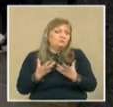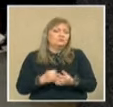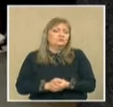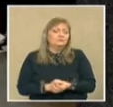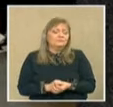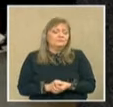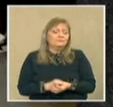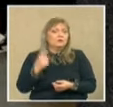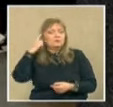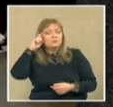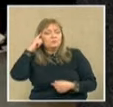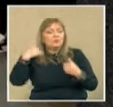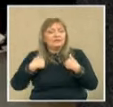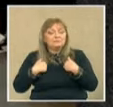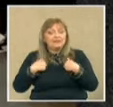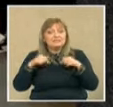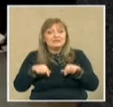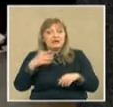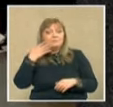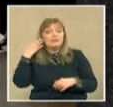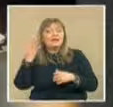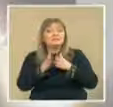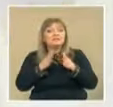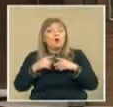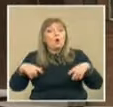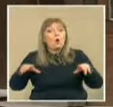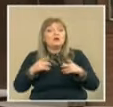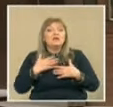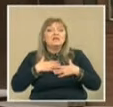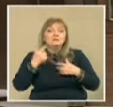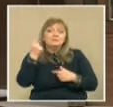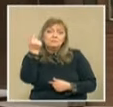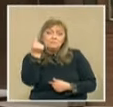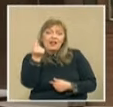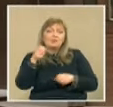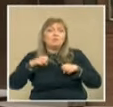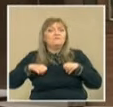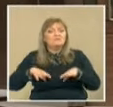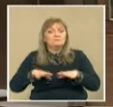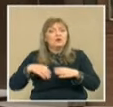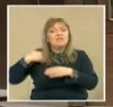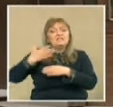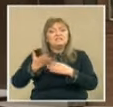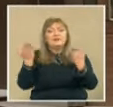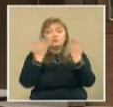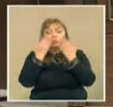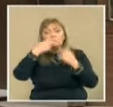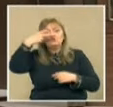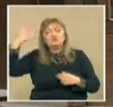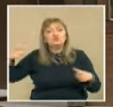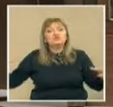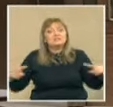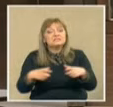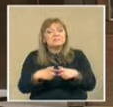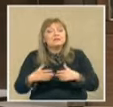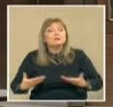мен сега младите хора имат малко възможност извън училище да се събират по